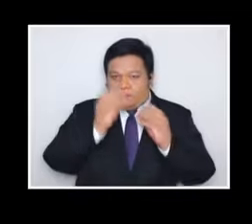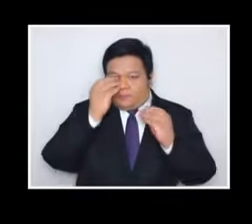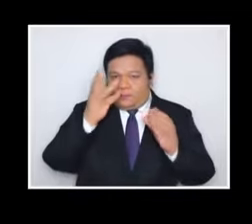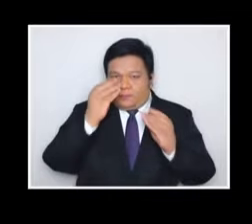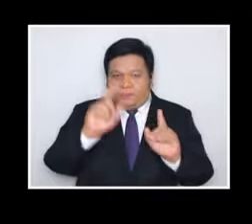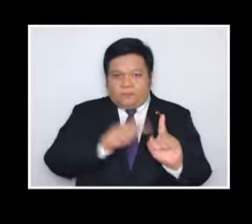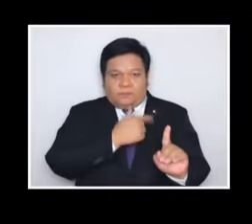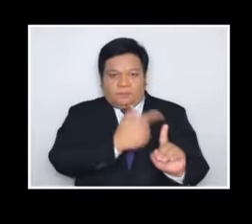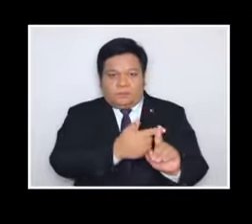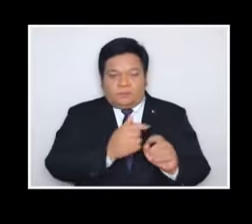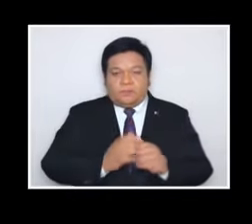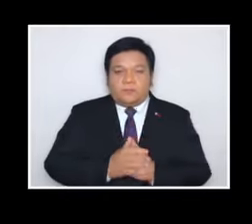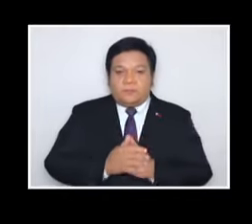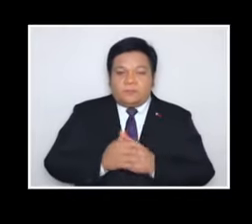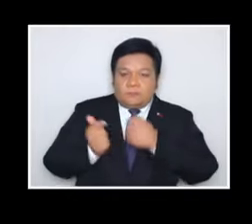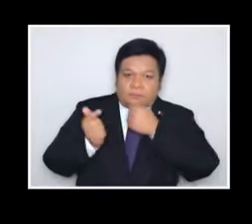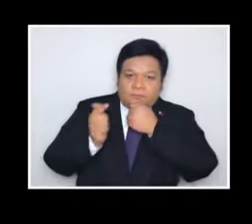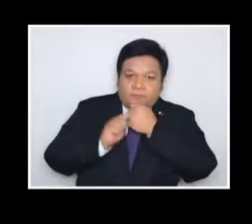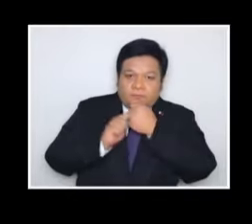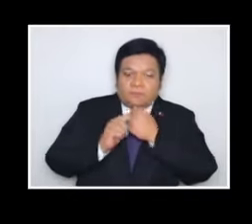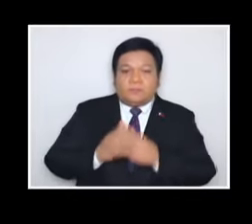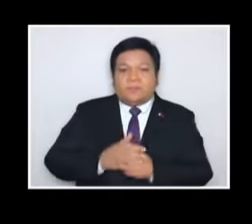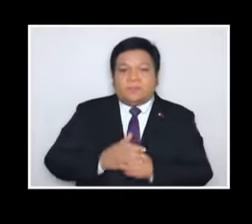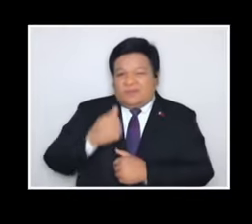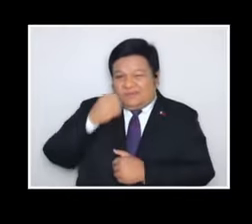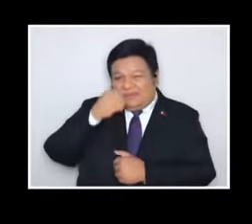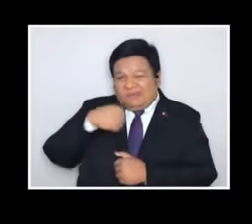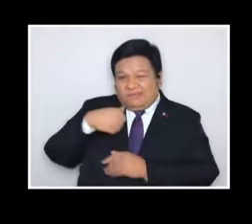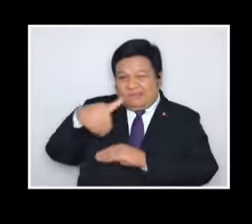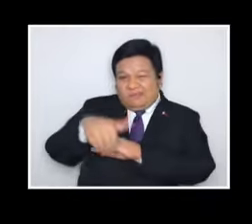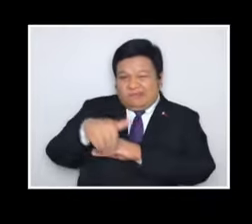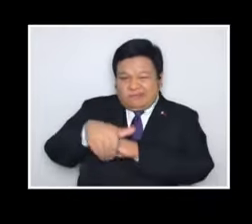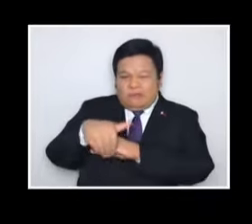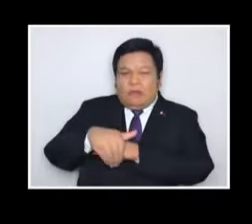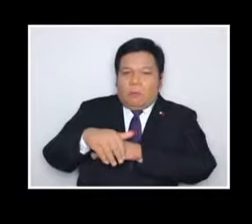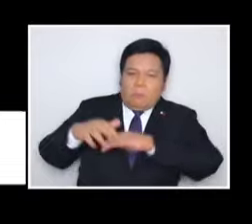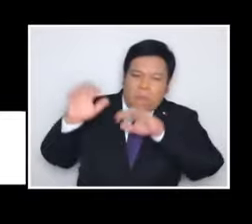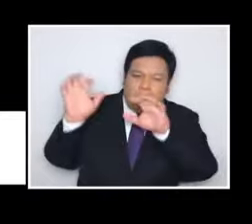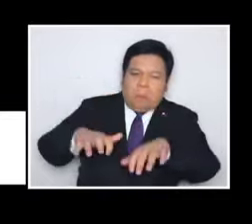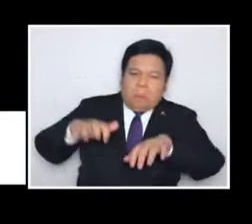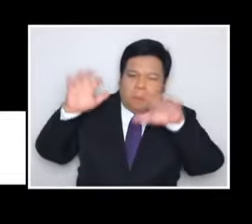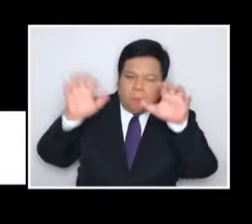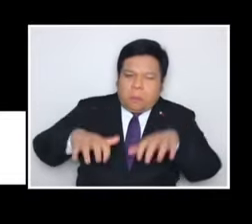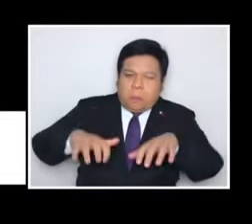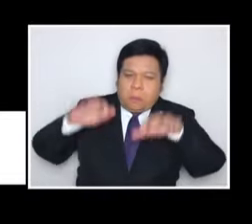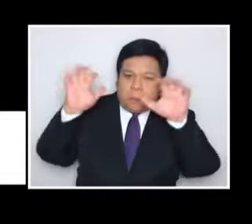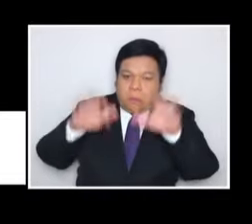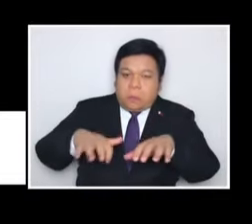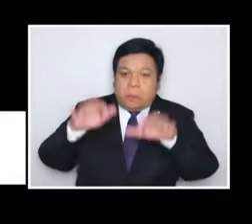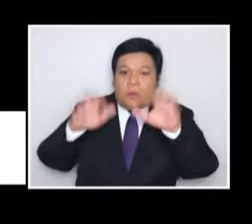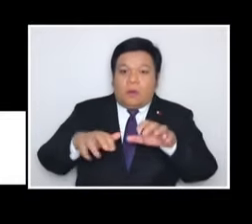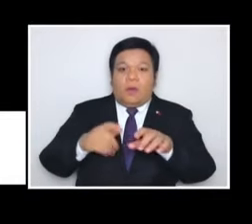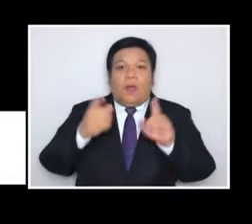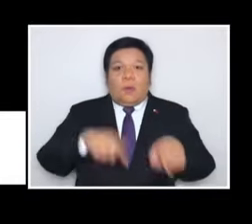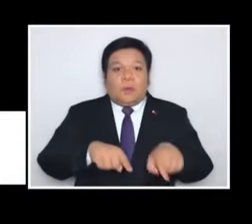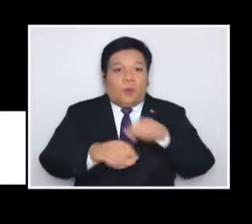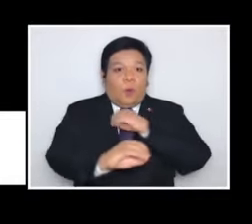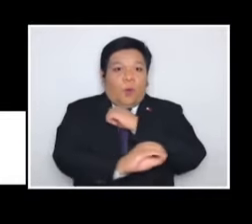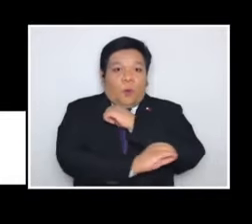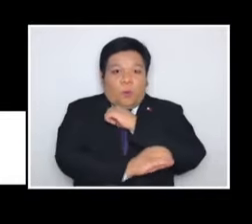Gabi, naramdaman ang hagupit ng bagyong Jolina. Sa lakas ng ulan, binaha ang bahagi ng Ormoc City.